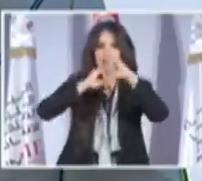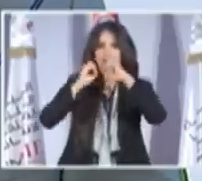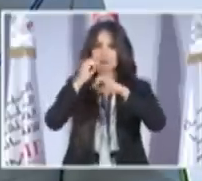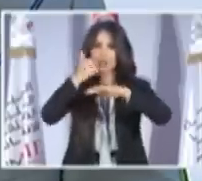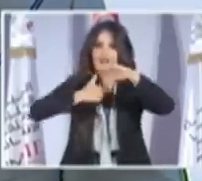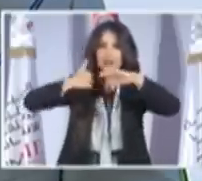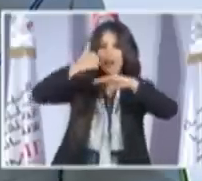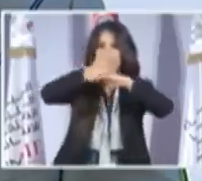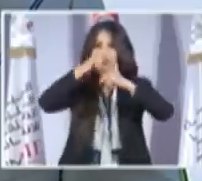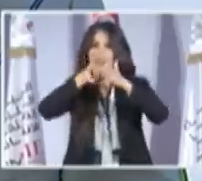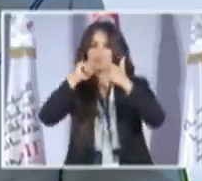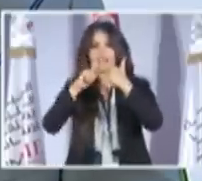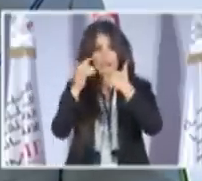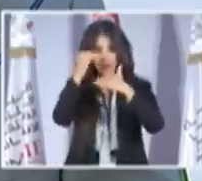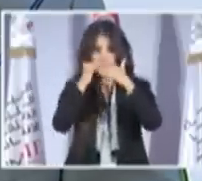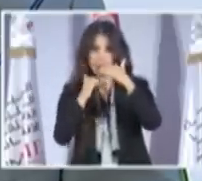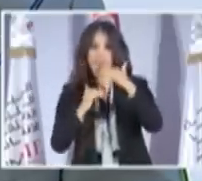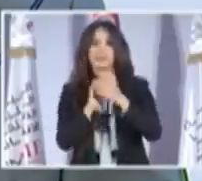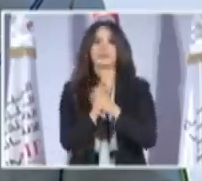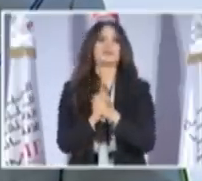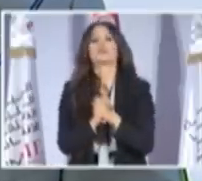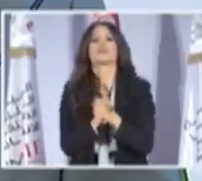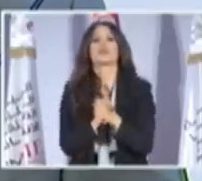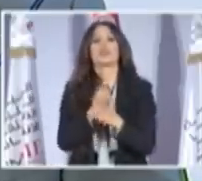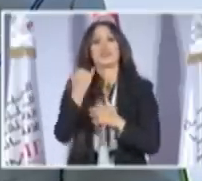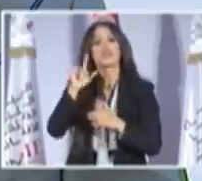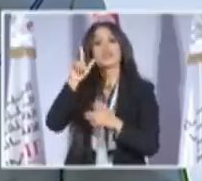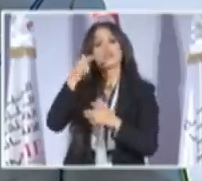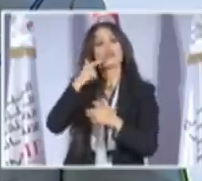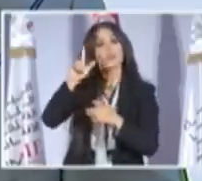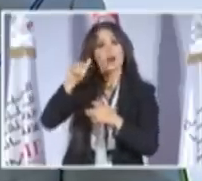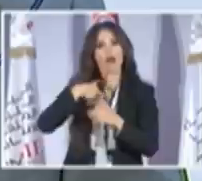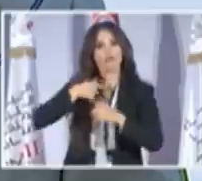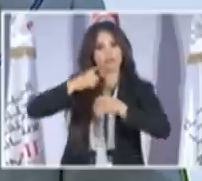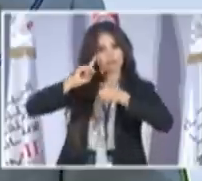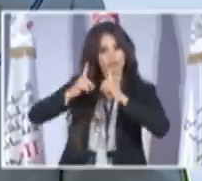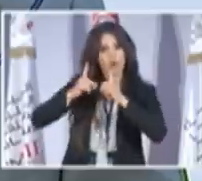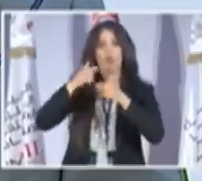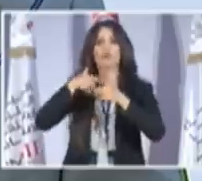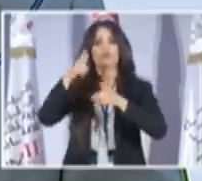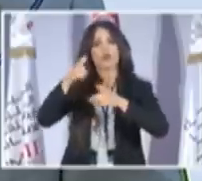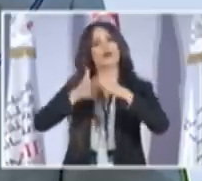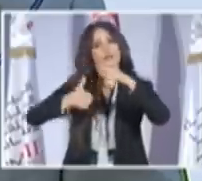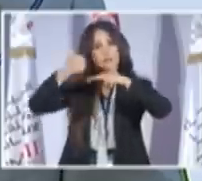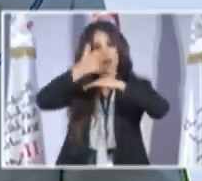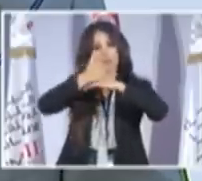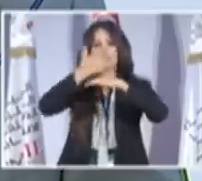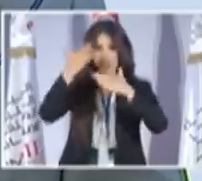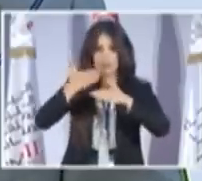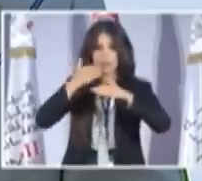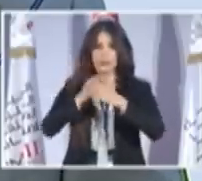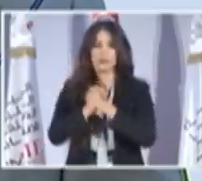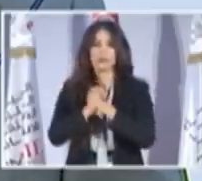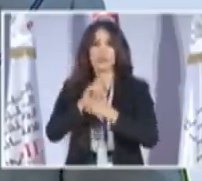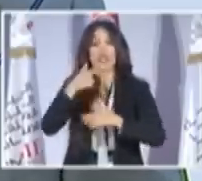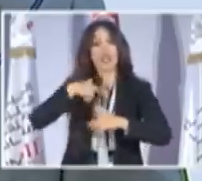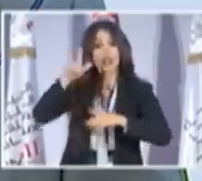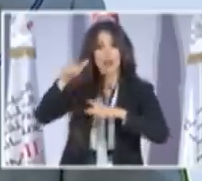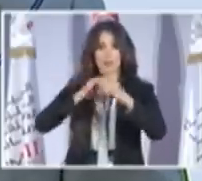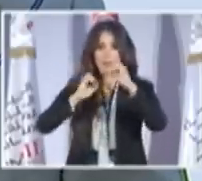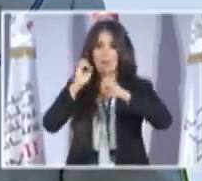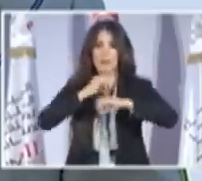الحاله التي ترى حتى لو صدر حكم بيته اللي هني اوضحنا وانه بالنسبه للعمليه الانتخابيه